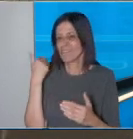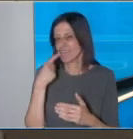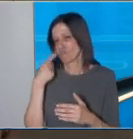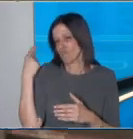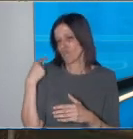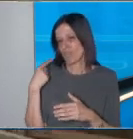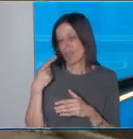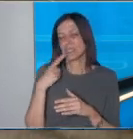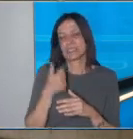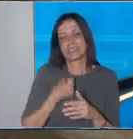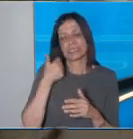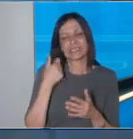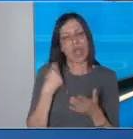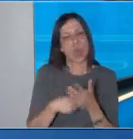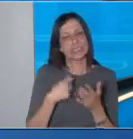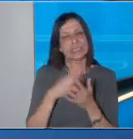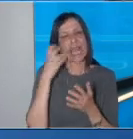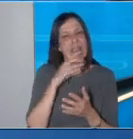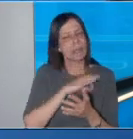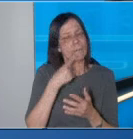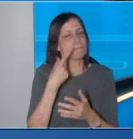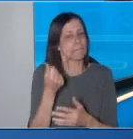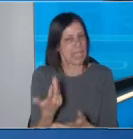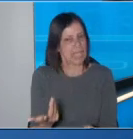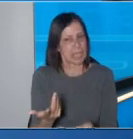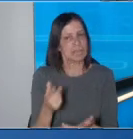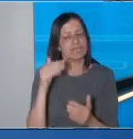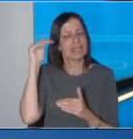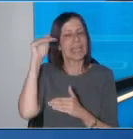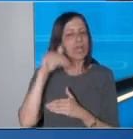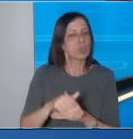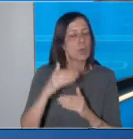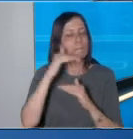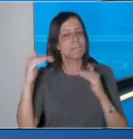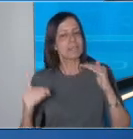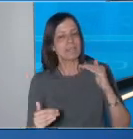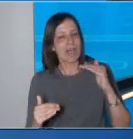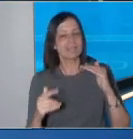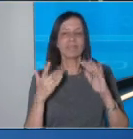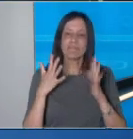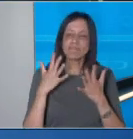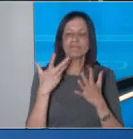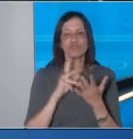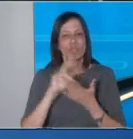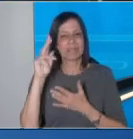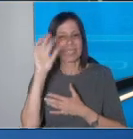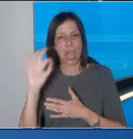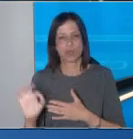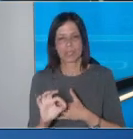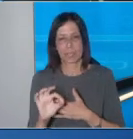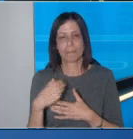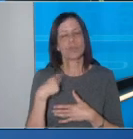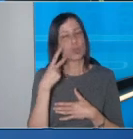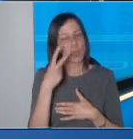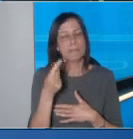כשנה שר האוצר ליברמן אמר שהמחירים ירדו מתחת, יגיעו אולי ל-12%, ואנחנו